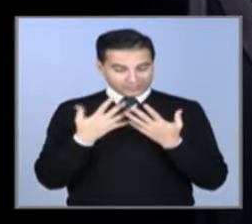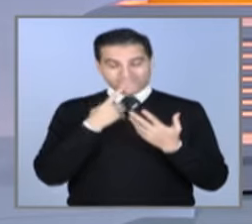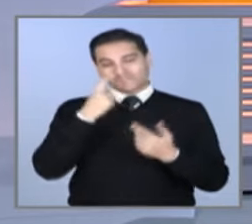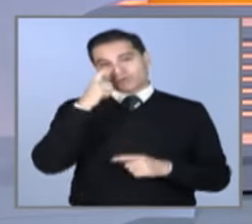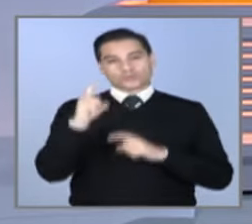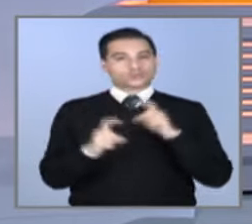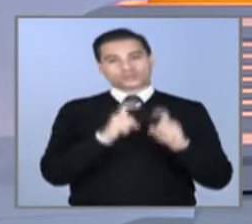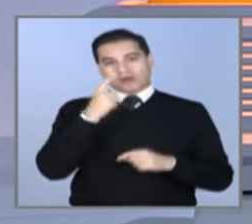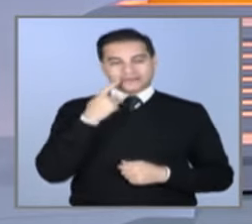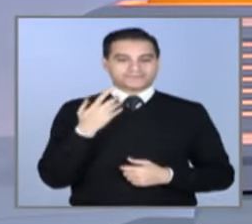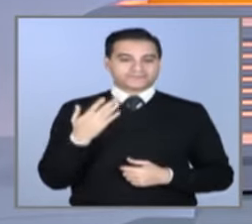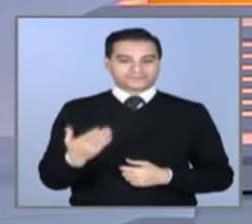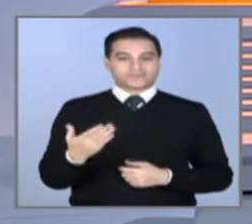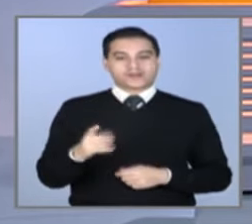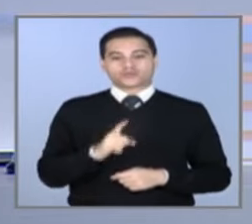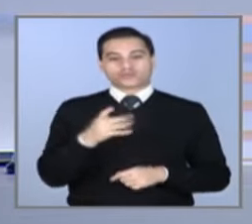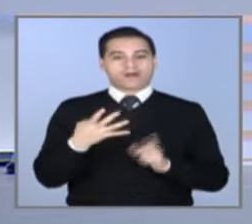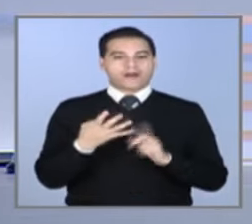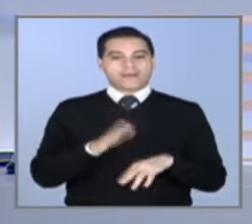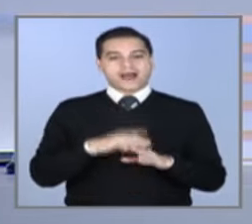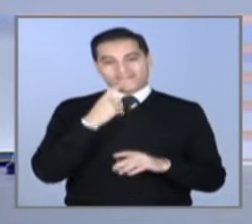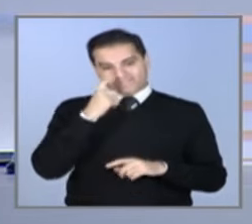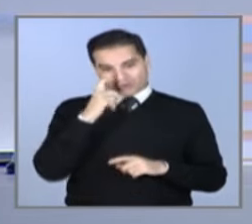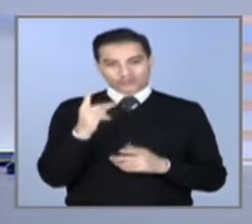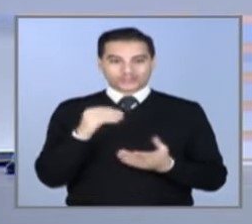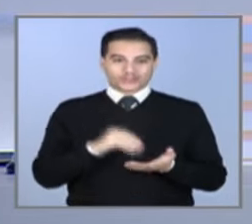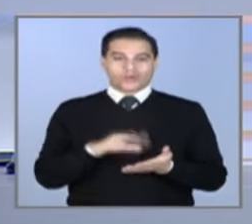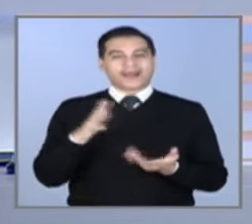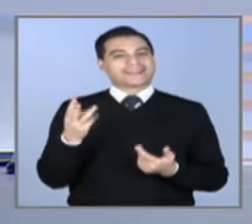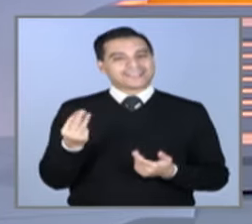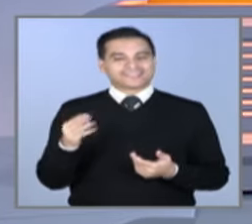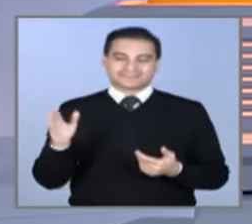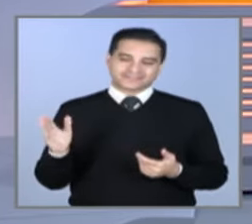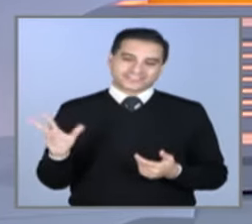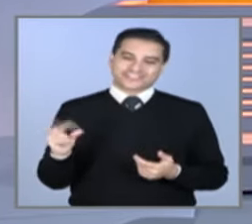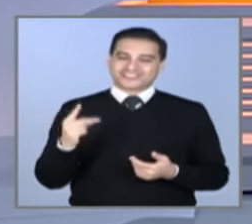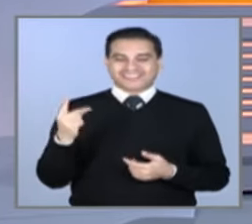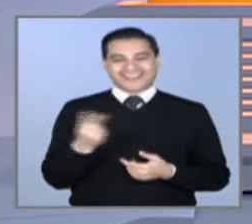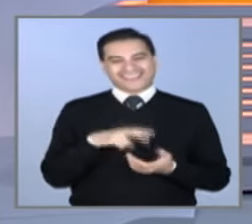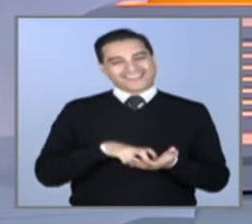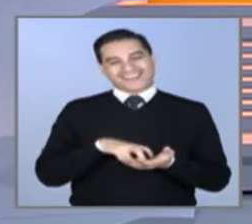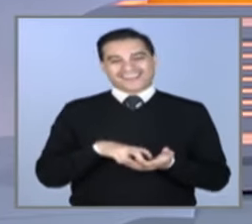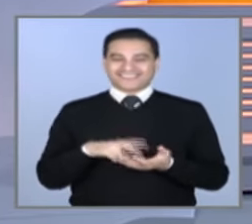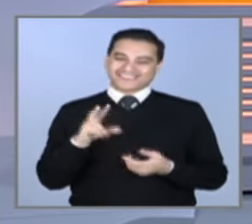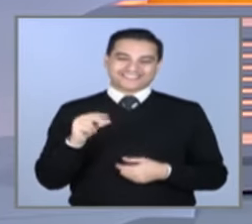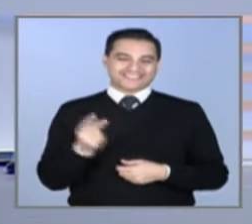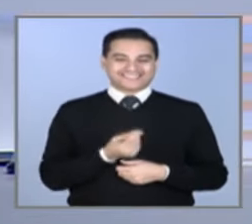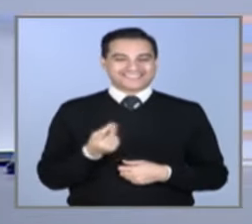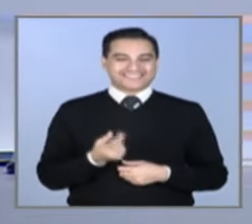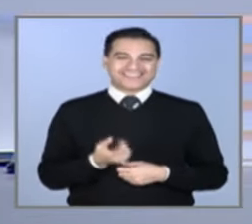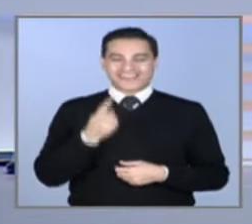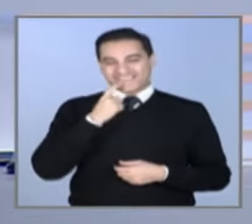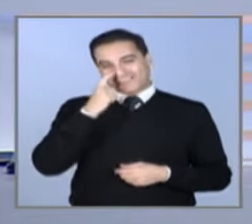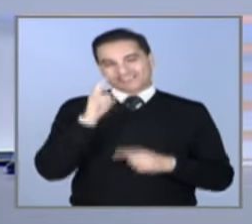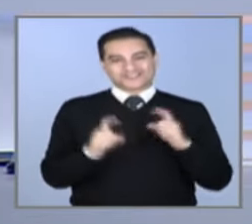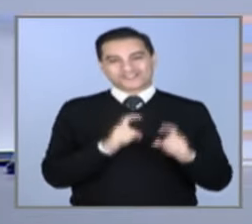فنون. سؤال بـ20 نقطة ولا بـ30 نقطة؟ بـ20 نقطة. 20 نقطة.